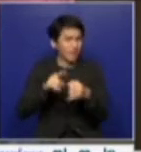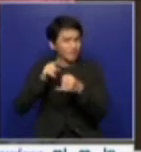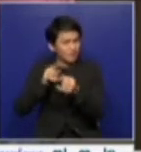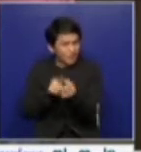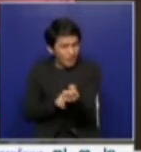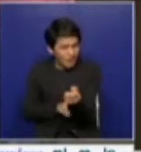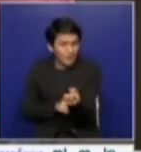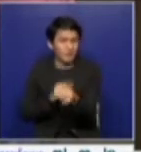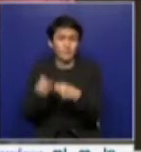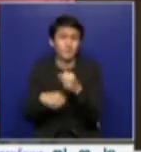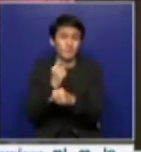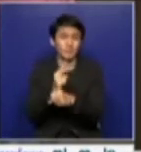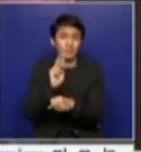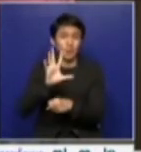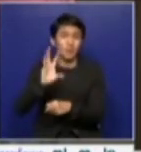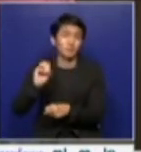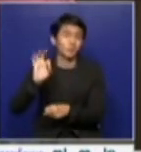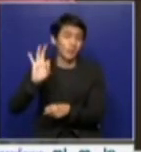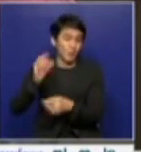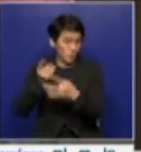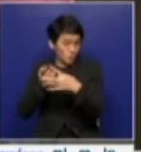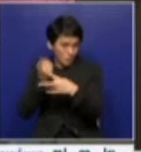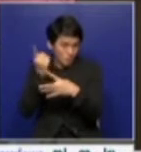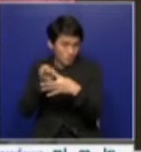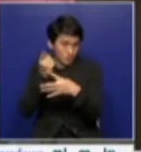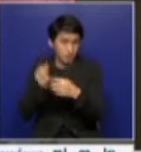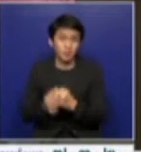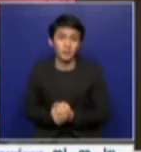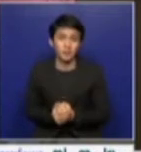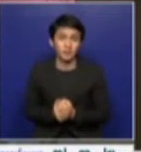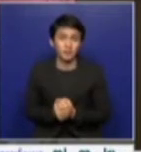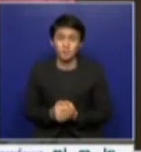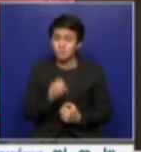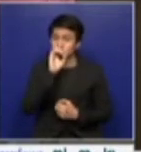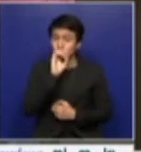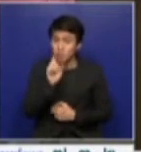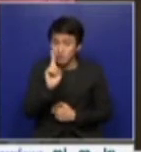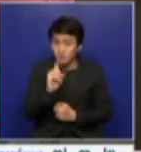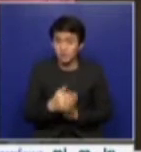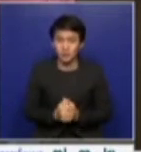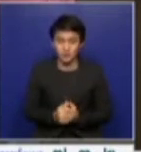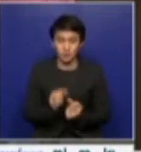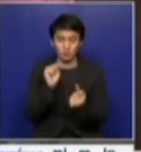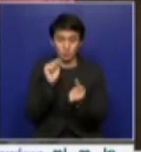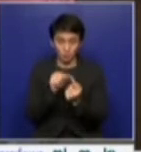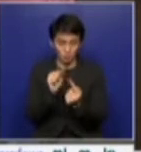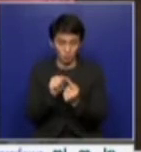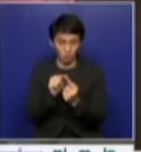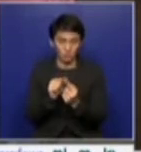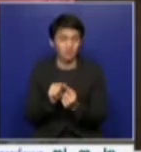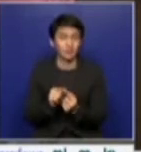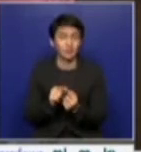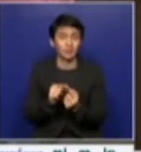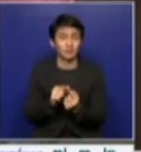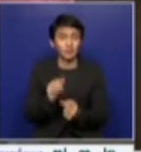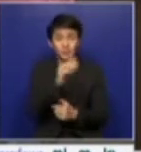2559รับปากแม้กระทั่งองค์ของพรสหประชาชาติจัดเป็นสัตว์ก็